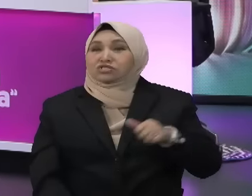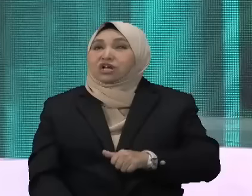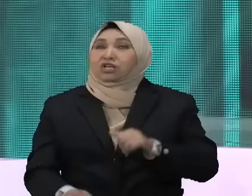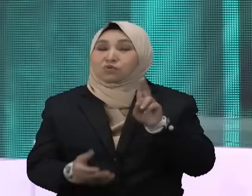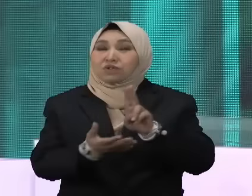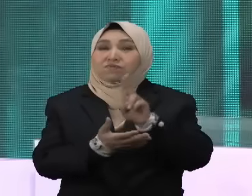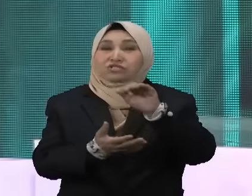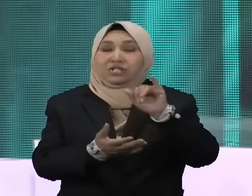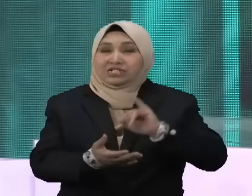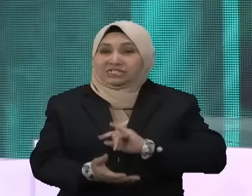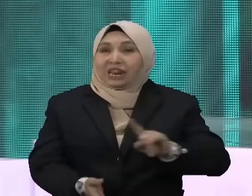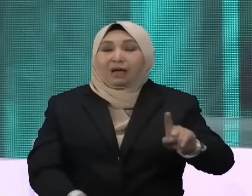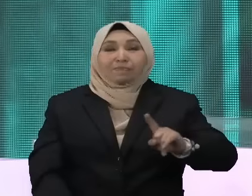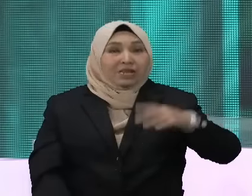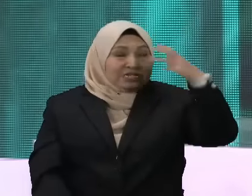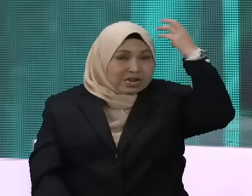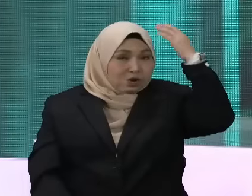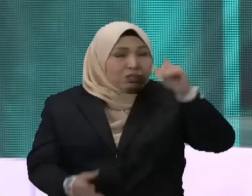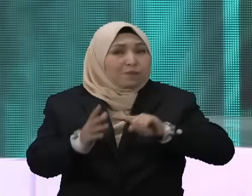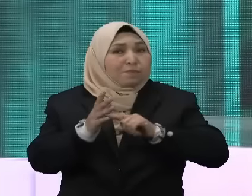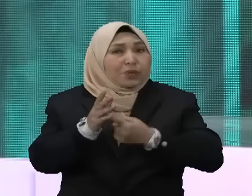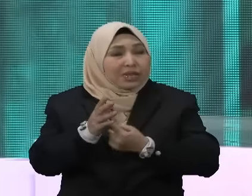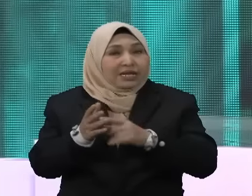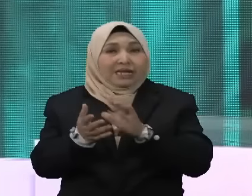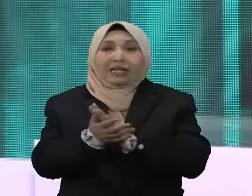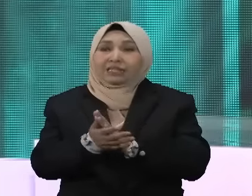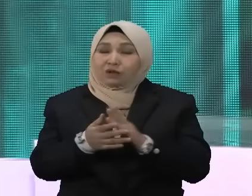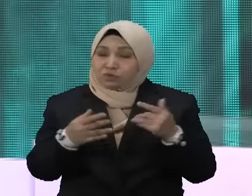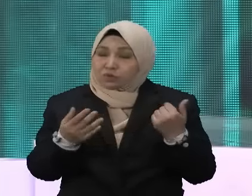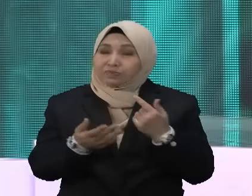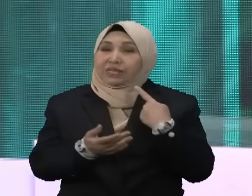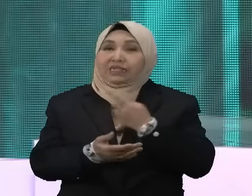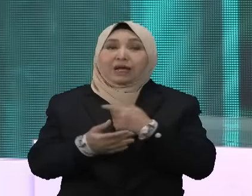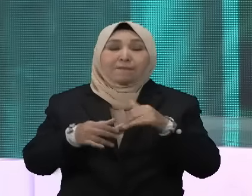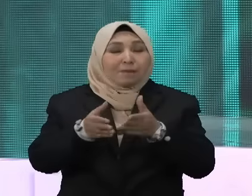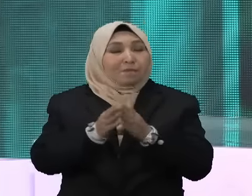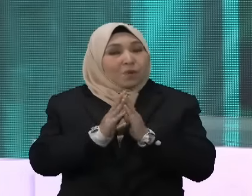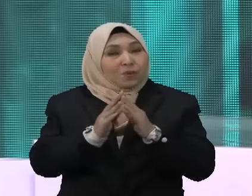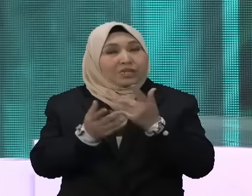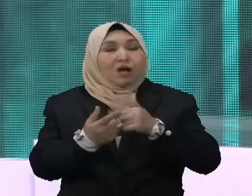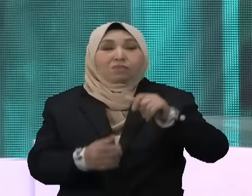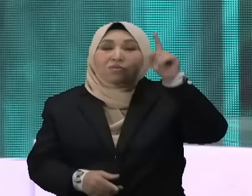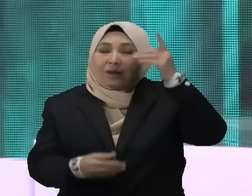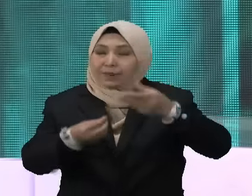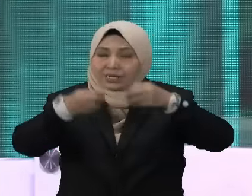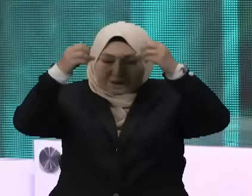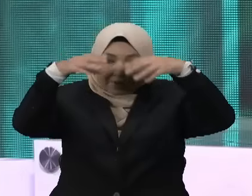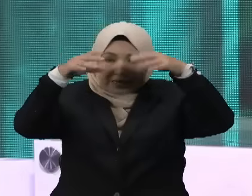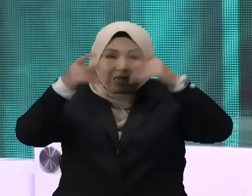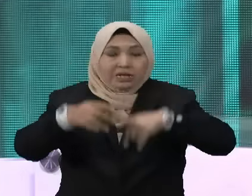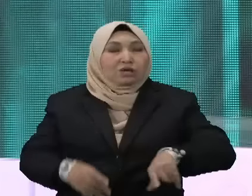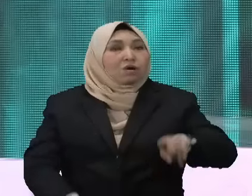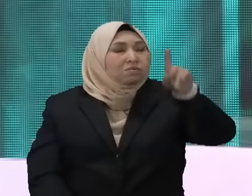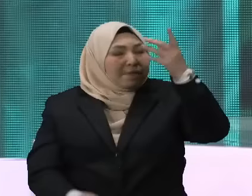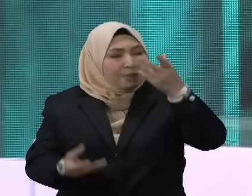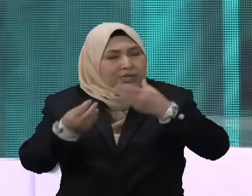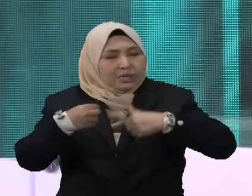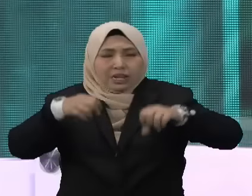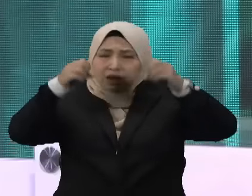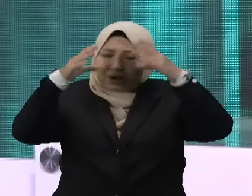yang akan berkongsi. Mari sama-sama kita mulakan sesi kita ini untuk kita terus memohon Allah berikan ilmu hikmah dengan doa subhanakala.